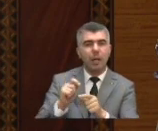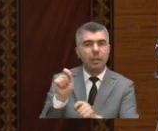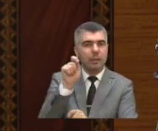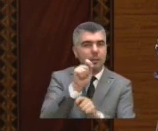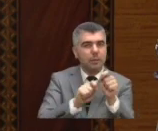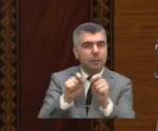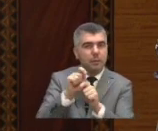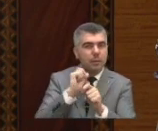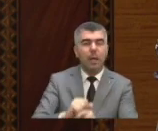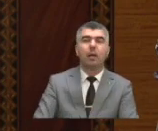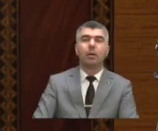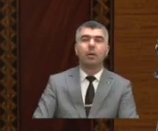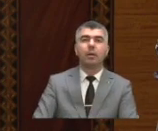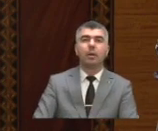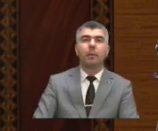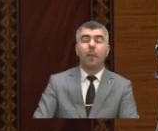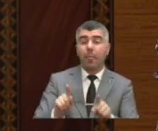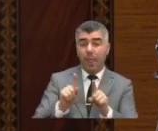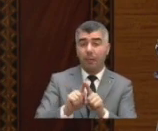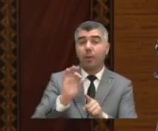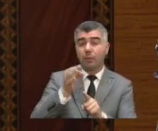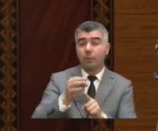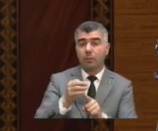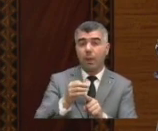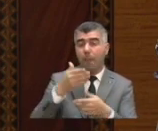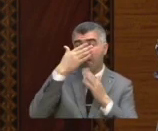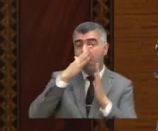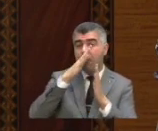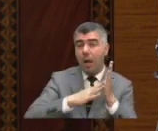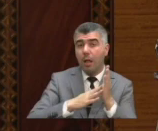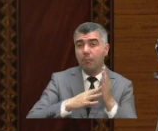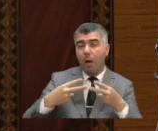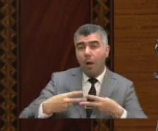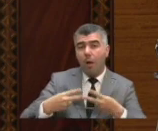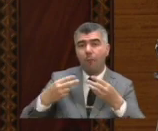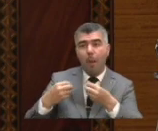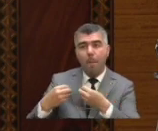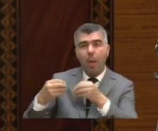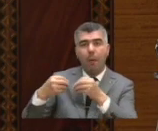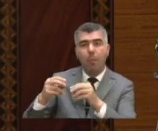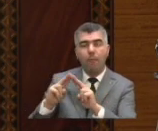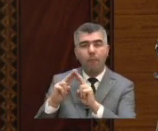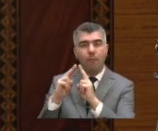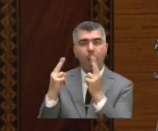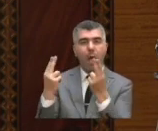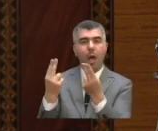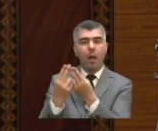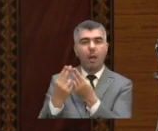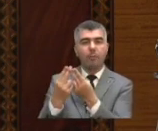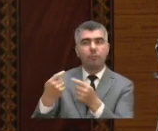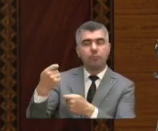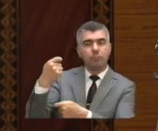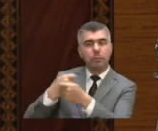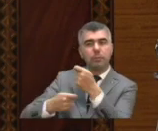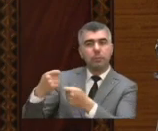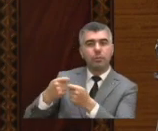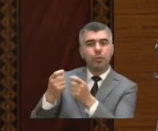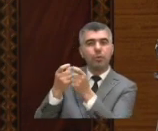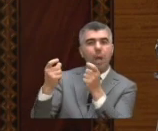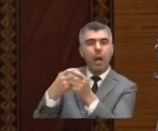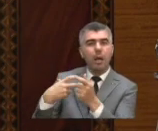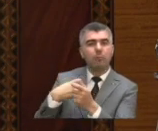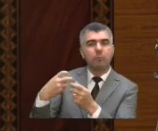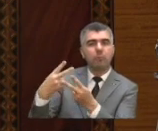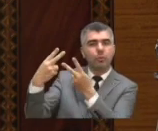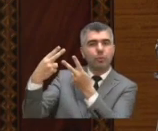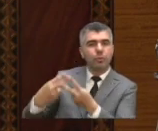تثمين المؤهلات التي تزخر بهاها بلادنا والاستجابه لمشاريع المستثمرين العالميين في هذا